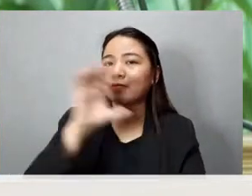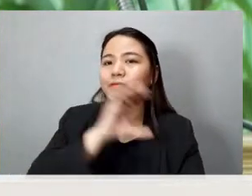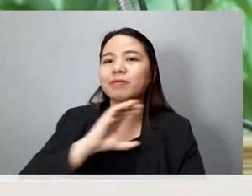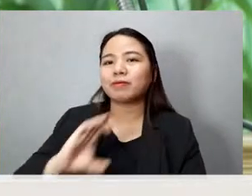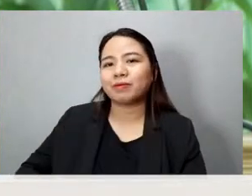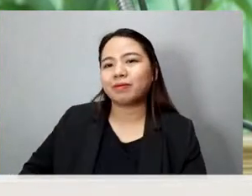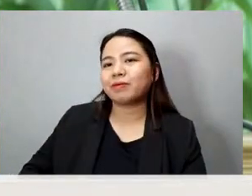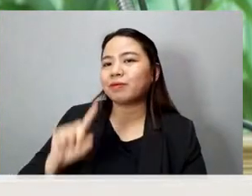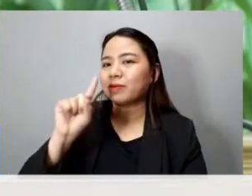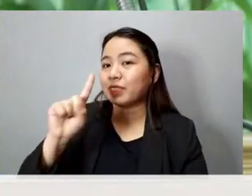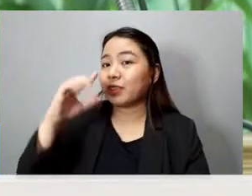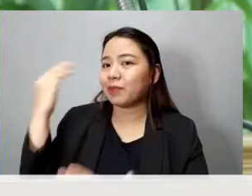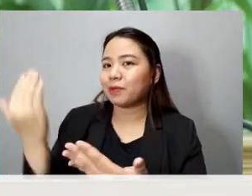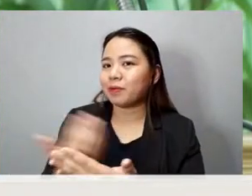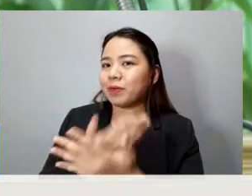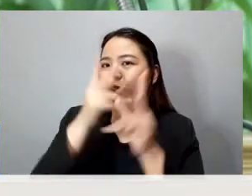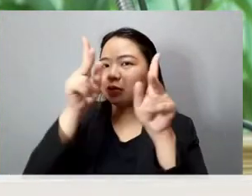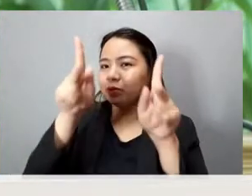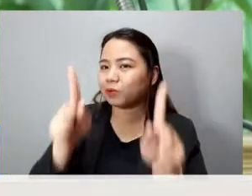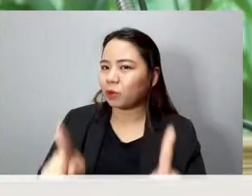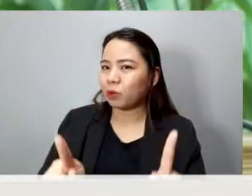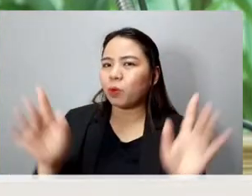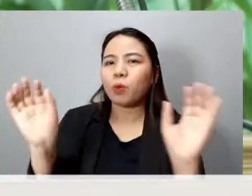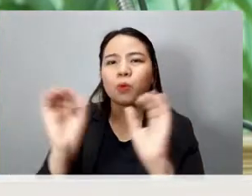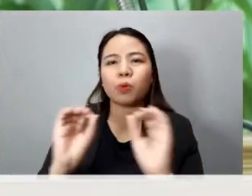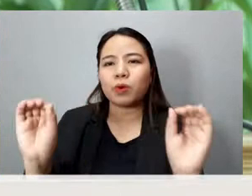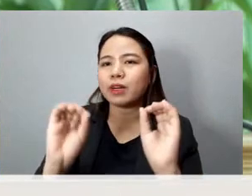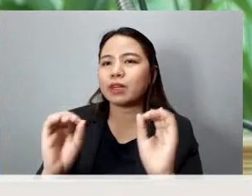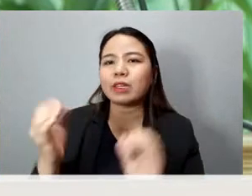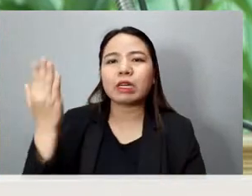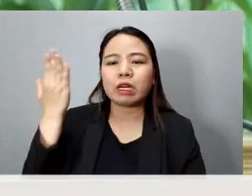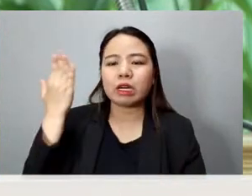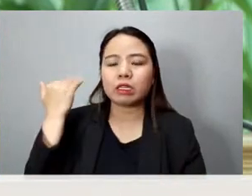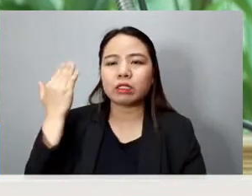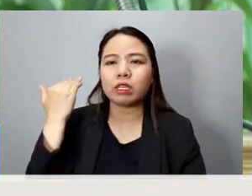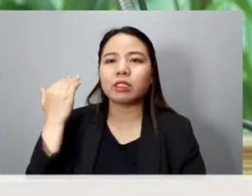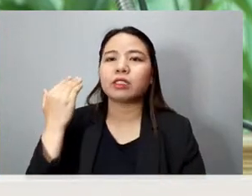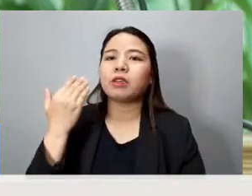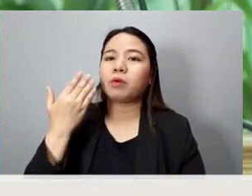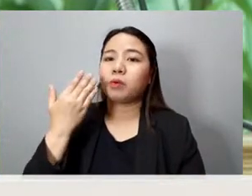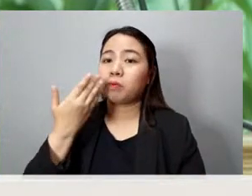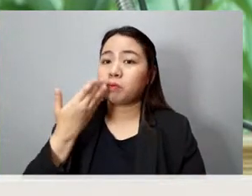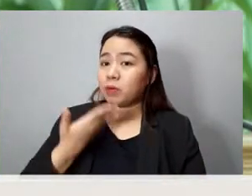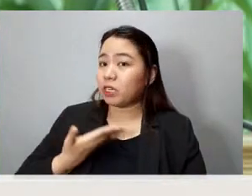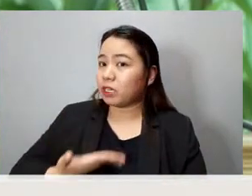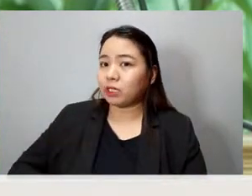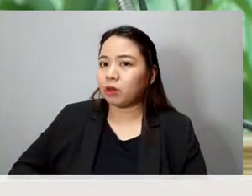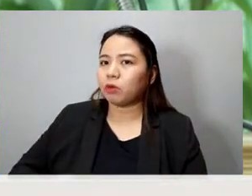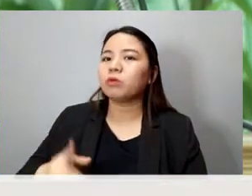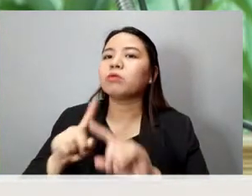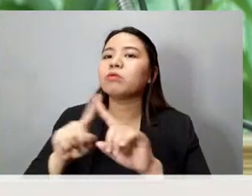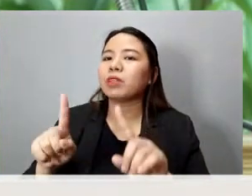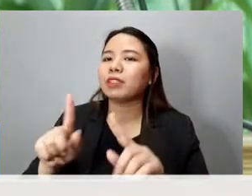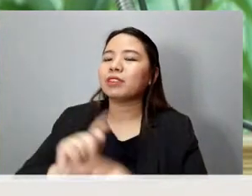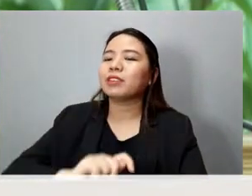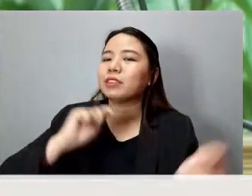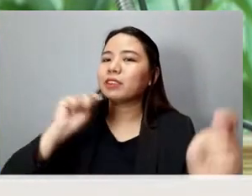bagong nilalang. Wala na ang dating pagkatao, siya ay bago na.